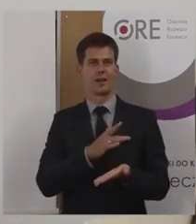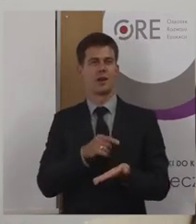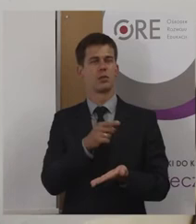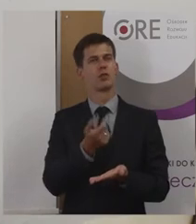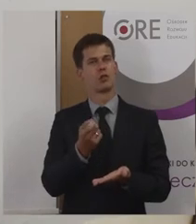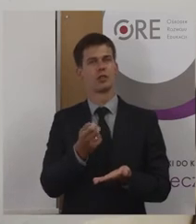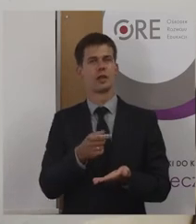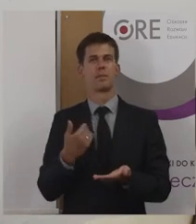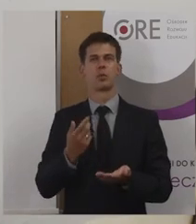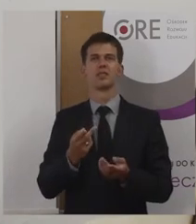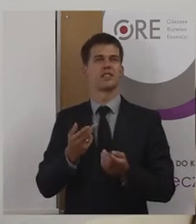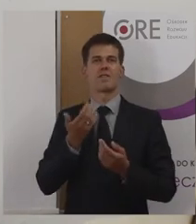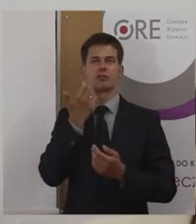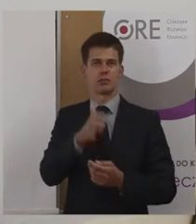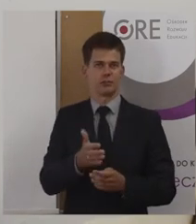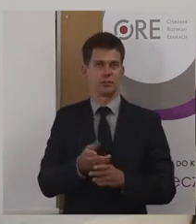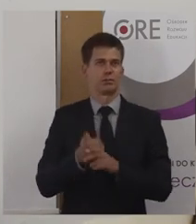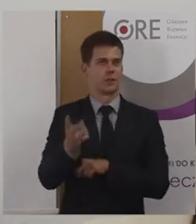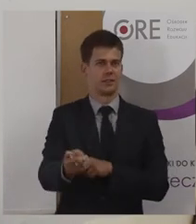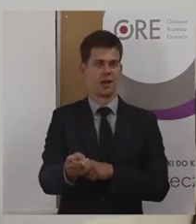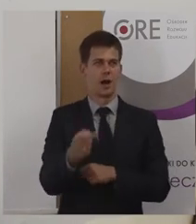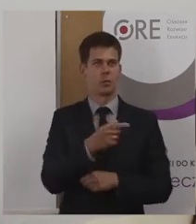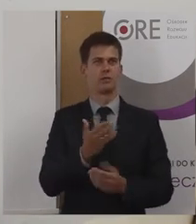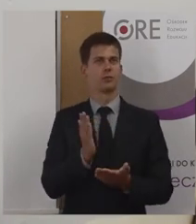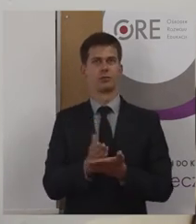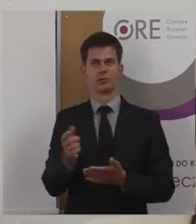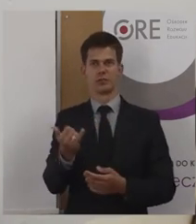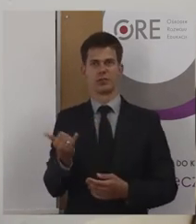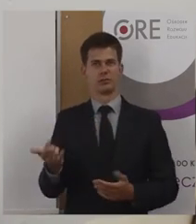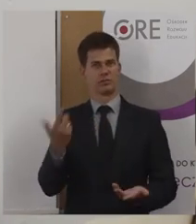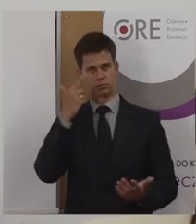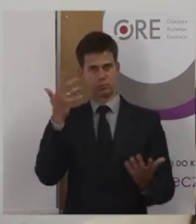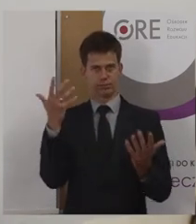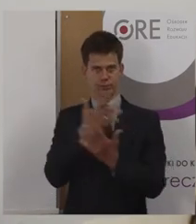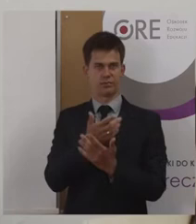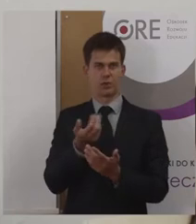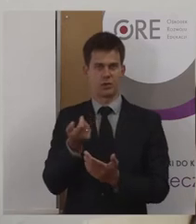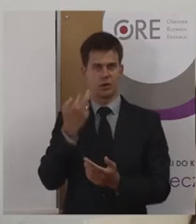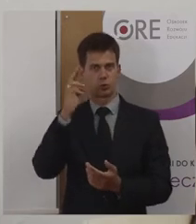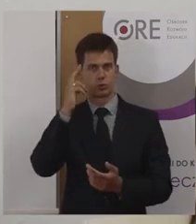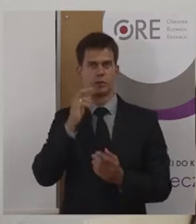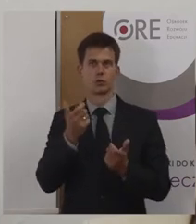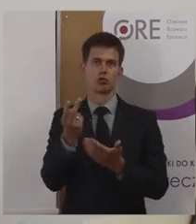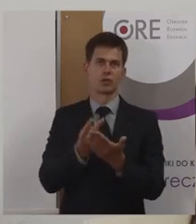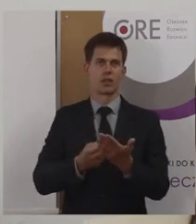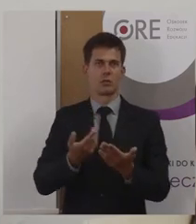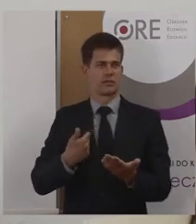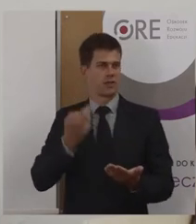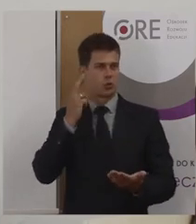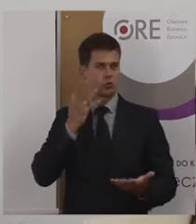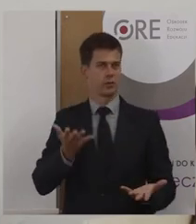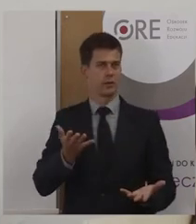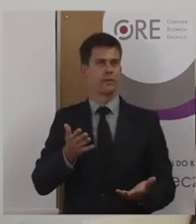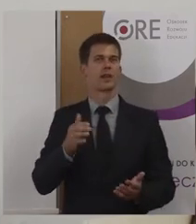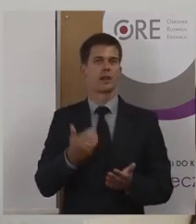pewien etap. I ostatnia rzecz, jeżeli chodzi o rysunki, bardzo ważne jest to, jaką techniką będą robione. Nie wszystkie drukarki brajlowskie